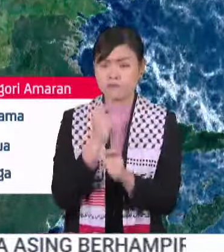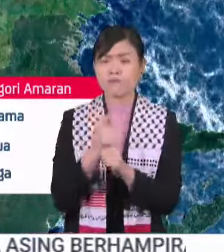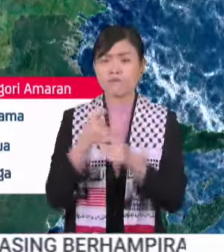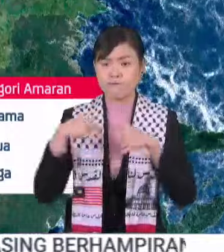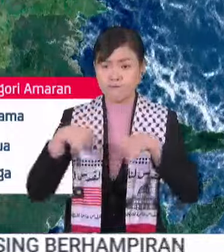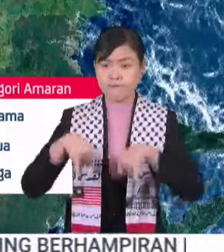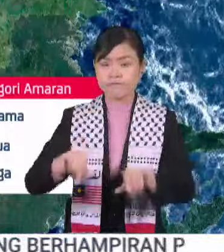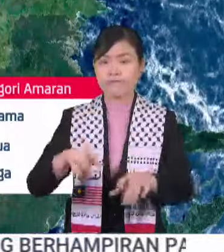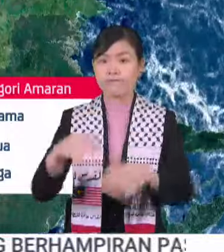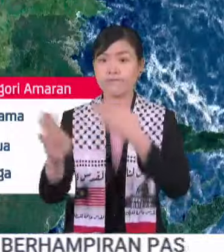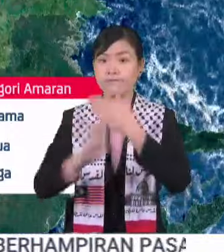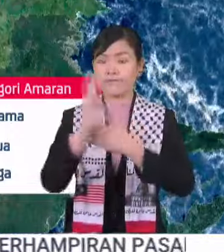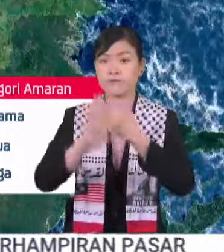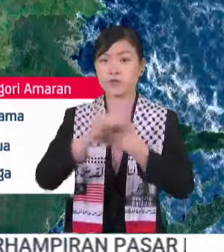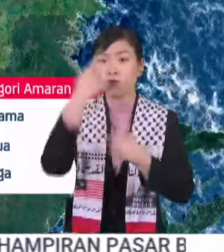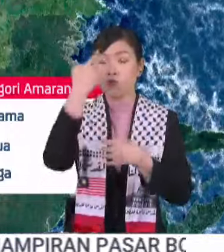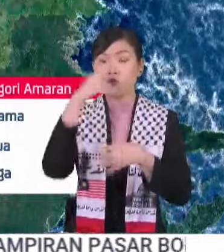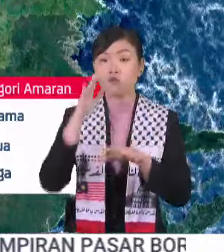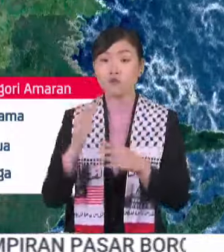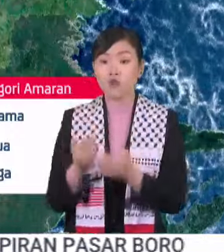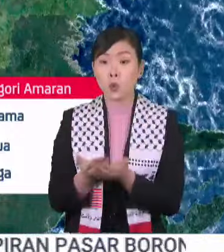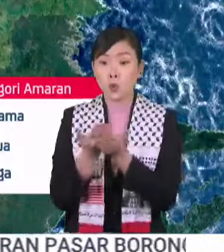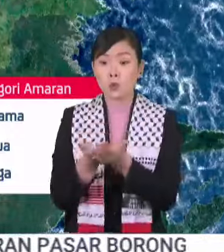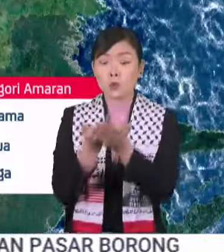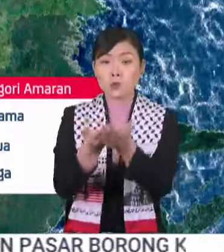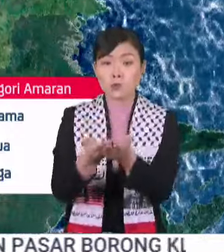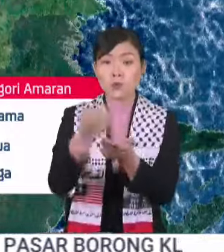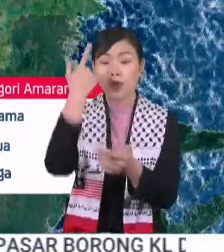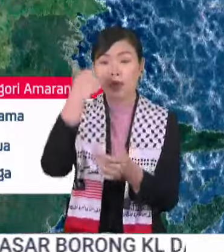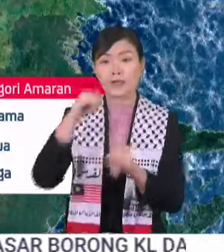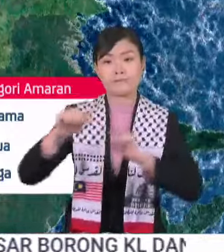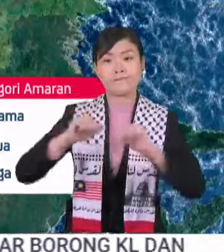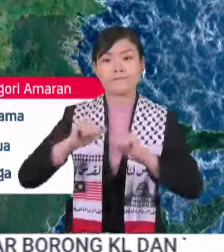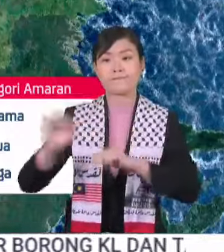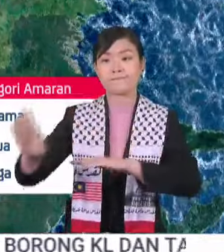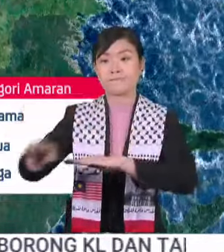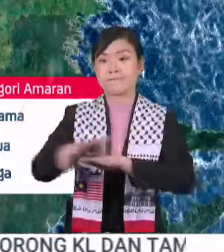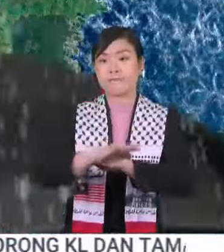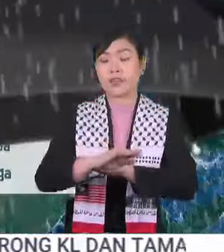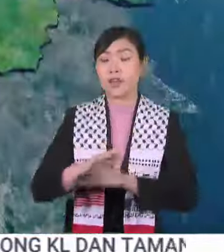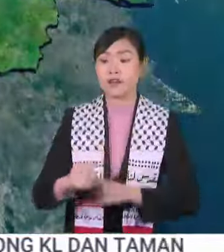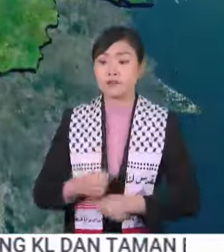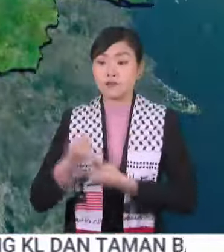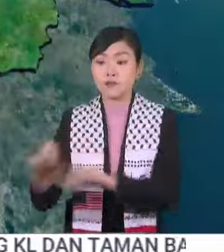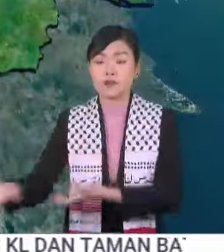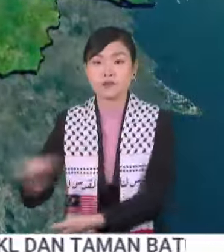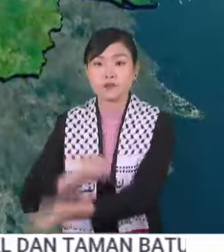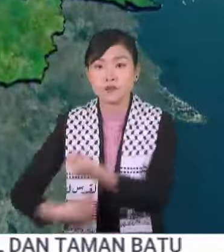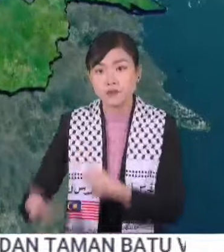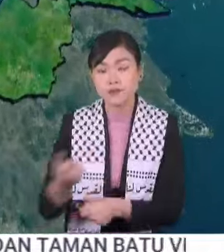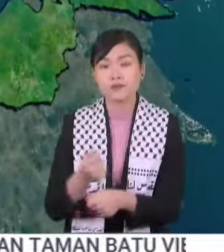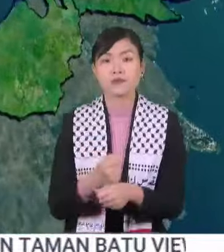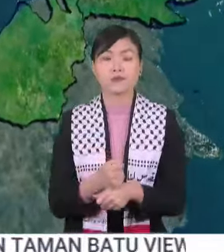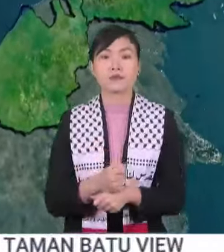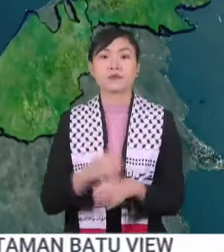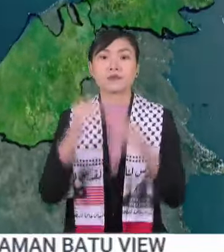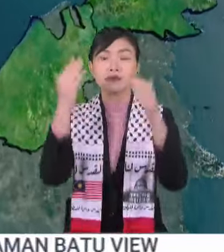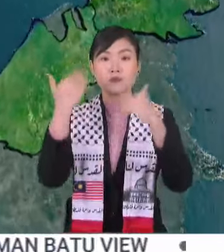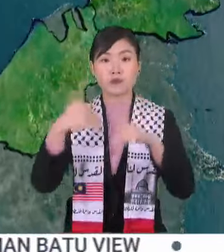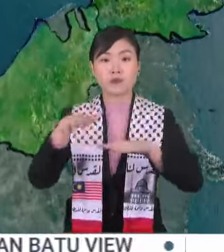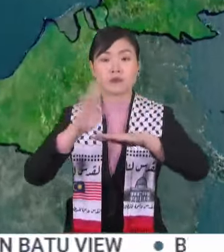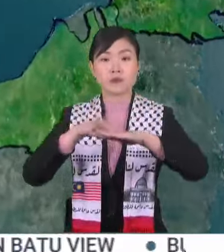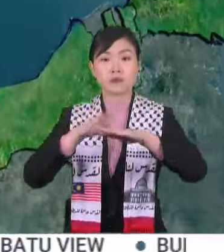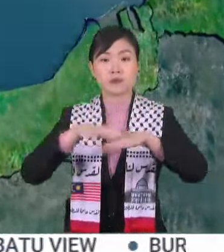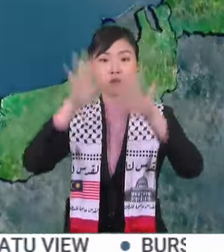kesemua aktiviti laut terutamanya bot-bot kecil Feri dan juga sebarang aktiviti menangkap ikan seterusnya kita lihat pula kepada amaran hujan